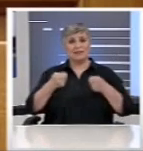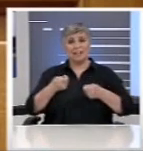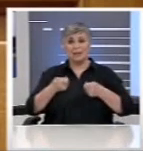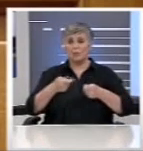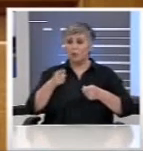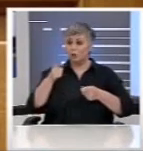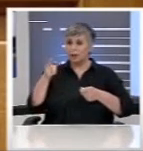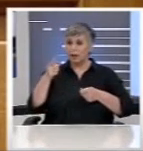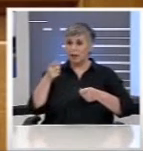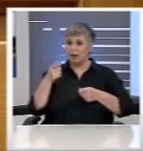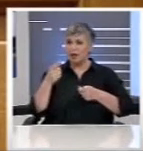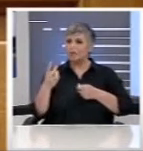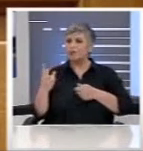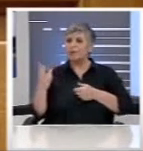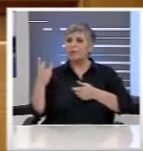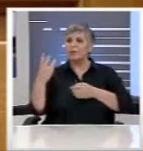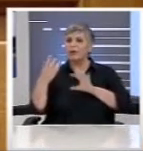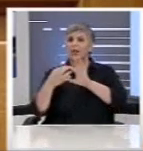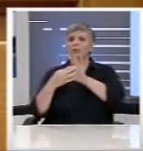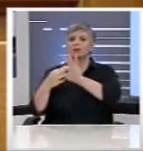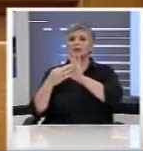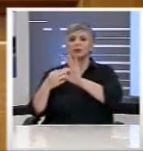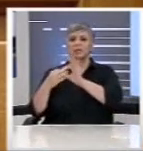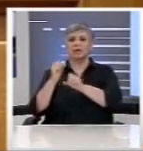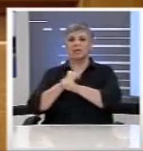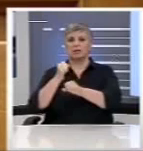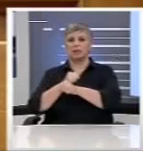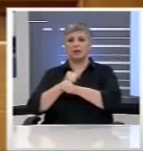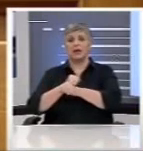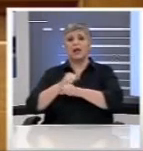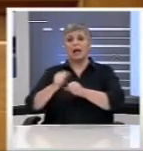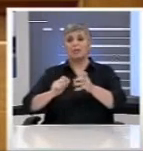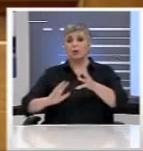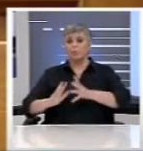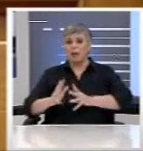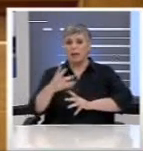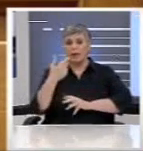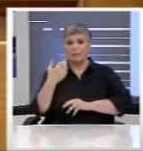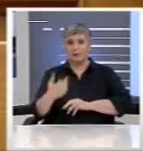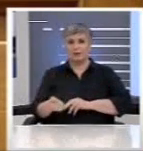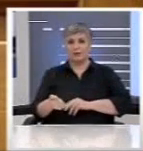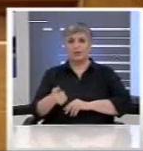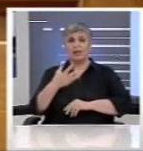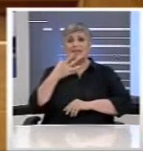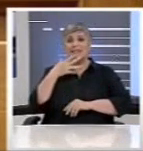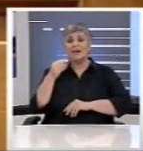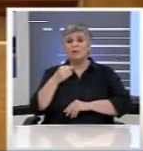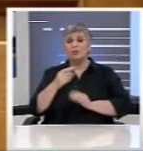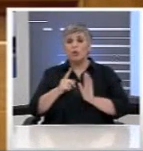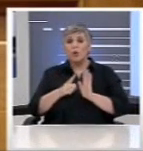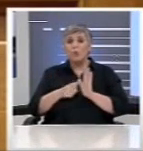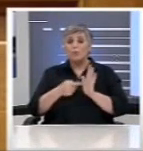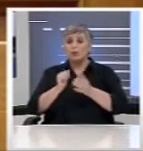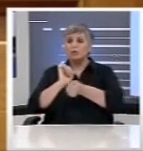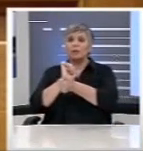συνεταίρους στην προοπτική της ανάπτυξης της ελληνικής οικονομίας. Γι' αυτό και για πρώτη φορά προχωρούν σε δεσμεύσεις σε ό,τι αφορά την